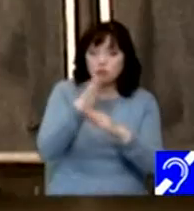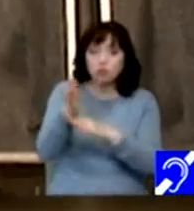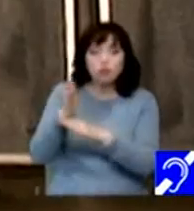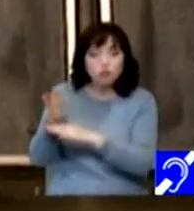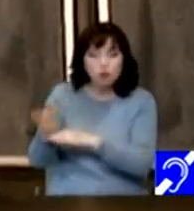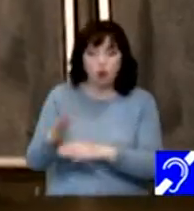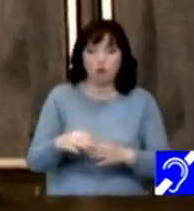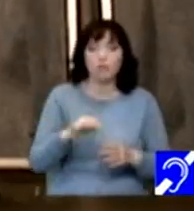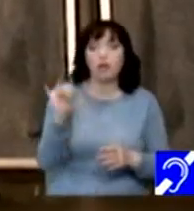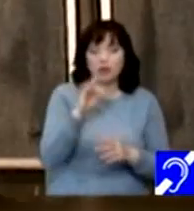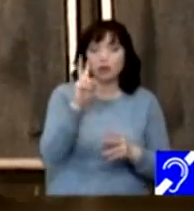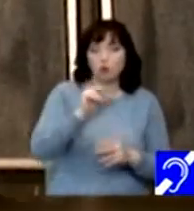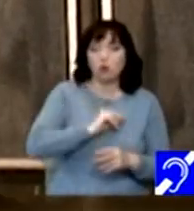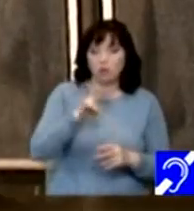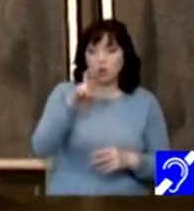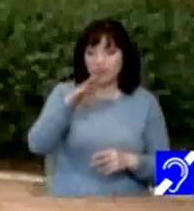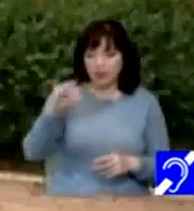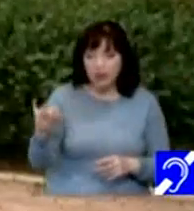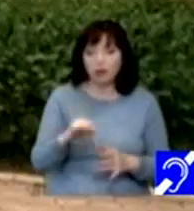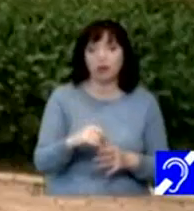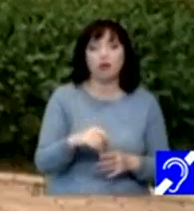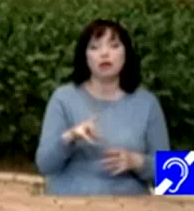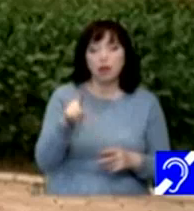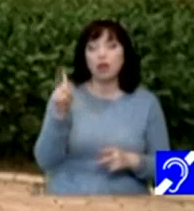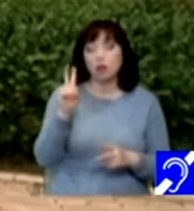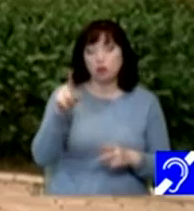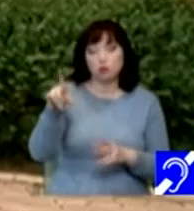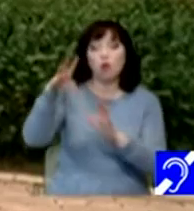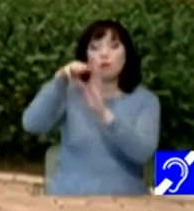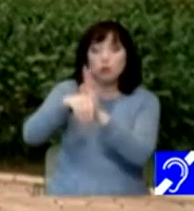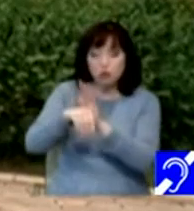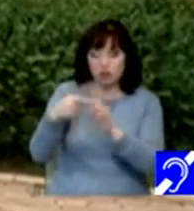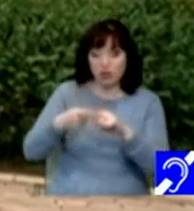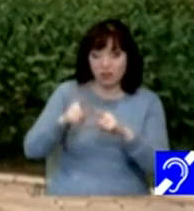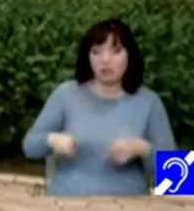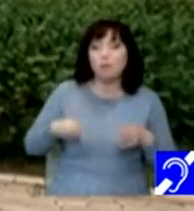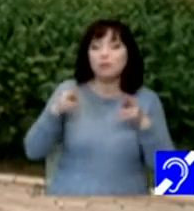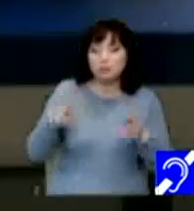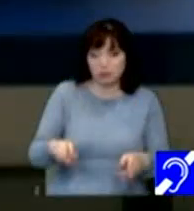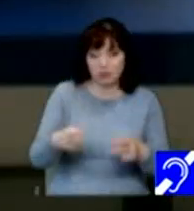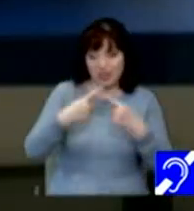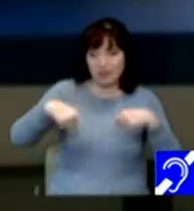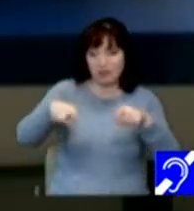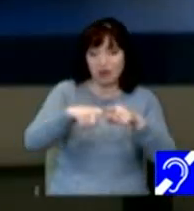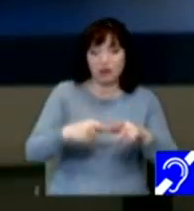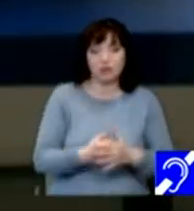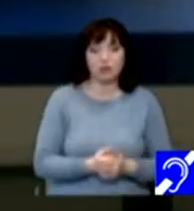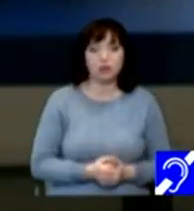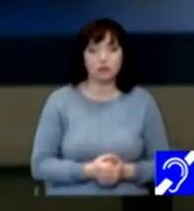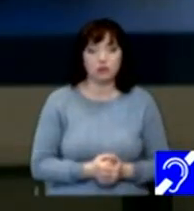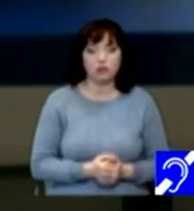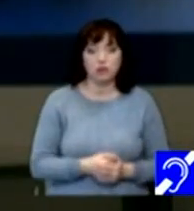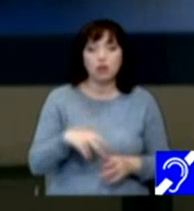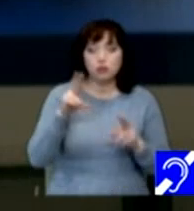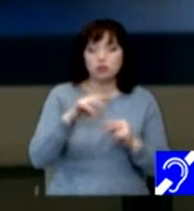brokeri imobiliari și angajați ai Agenției Servicii Publice, suspectați că sunt implicați în rețeaua infracțională. ASP este în comunicare activă